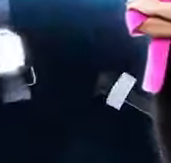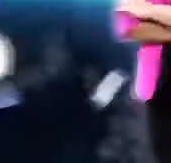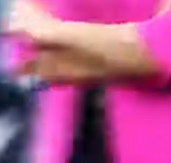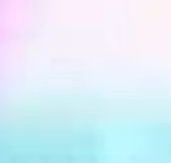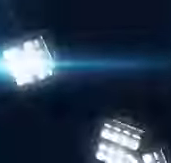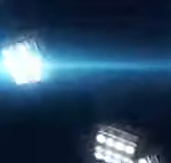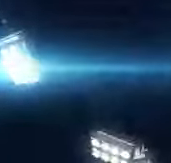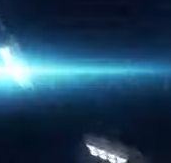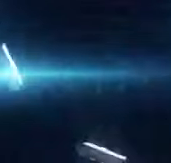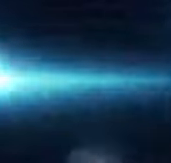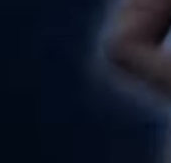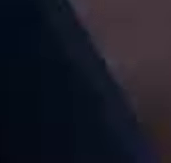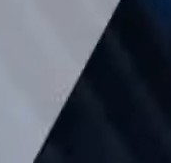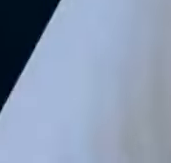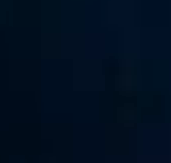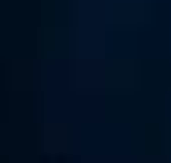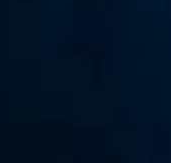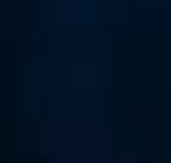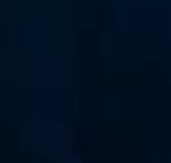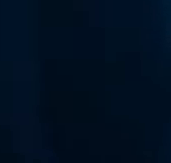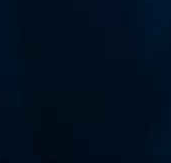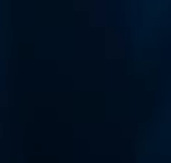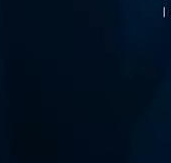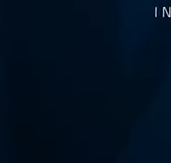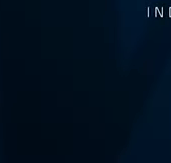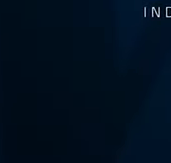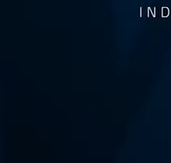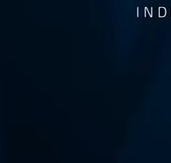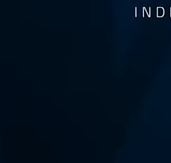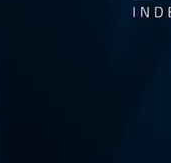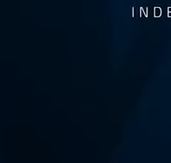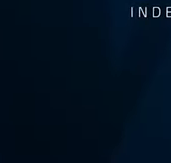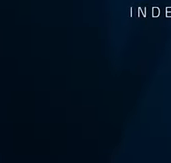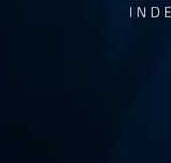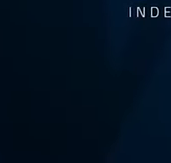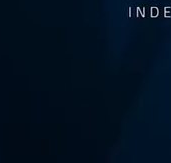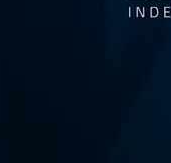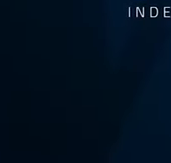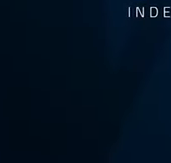referensi Kompas TV independen terpercaya